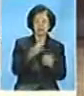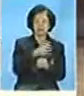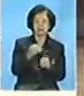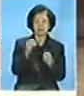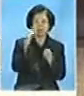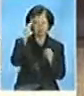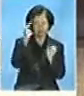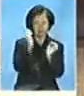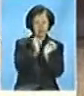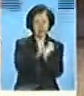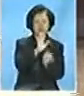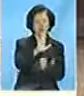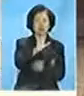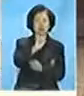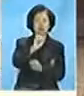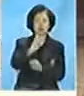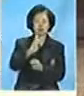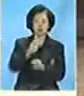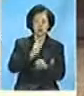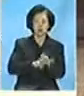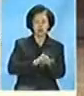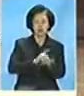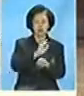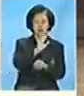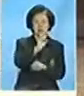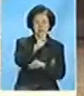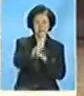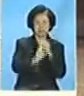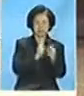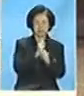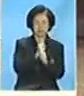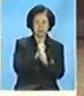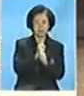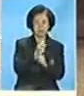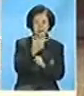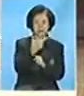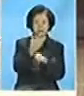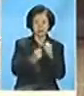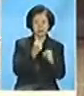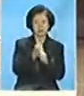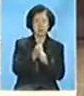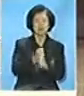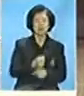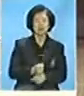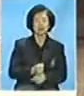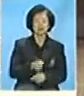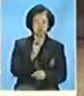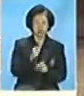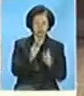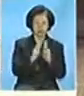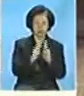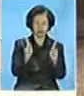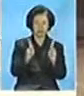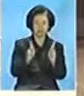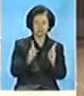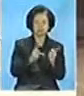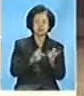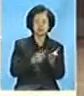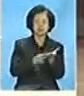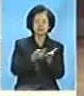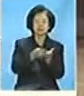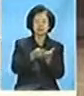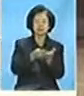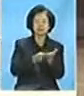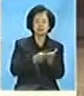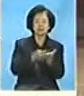าเป็นเวลา3ปีเป็นกรรมการที่ปรึกษากฎหมายประธ